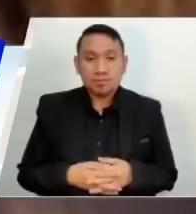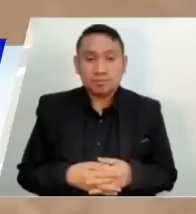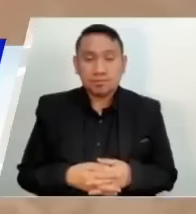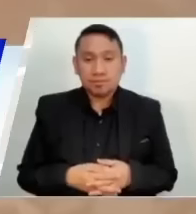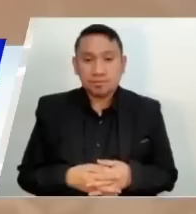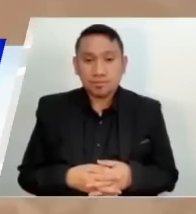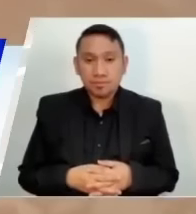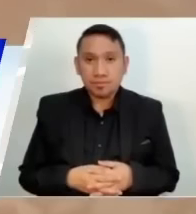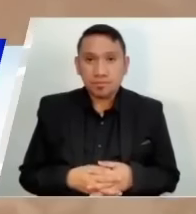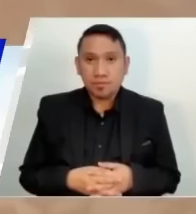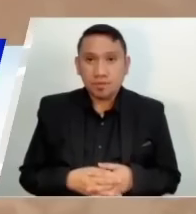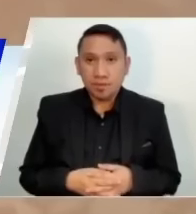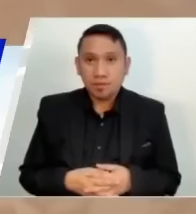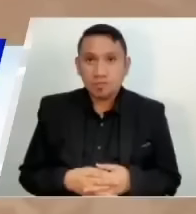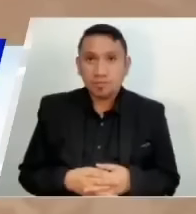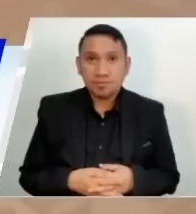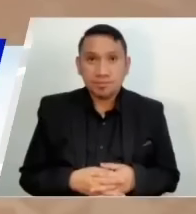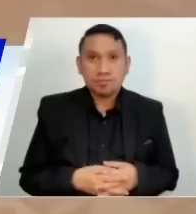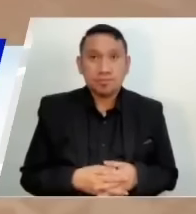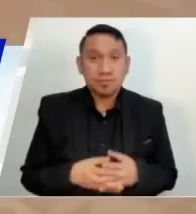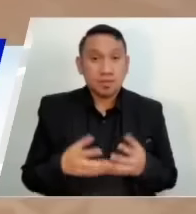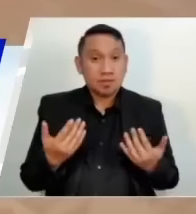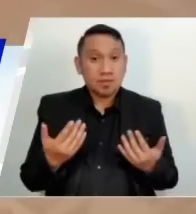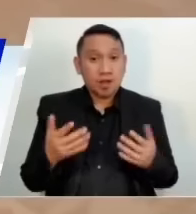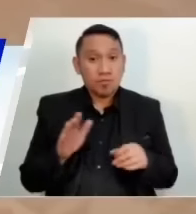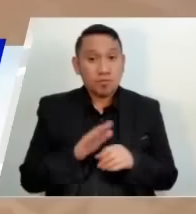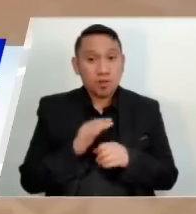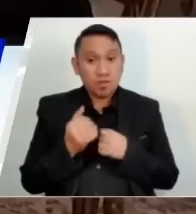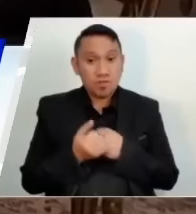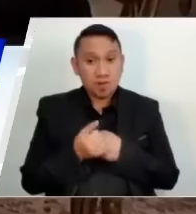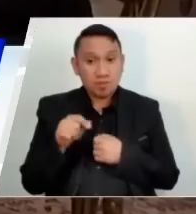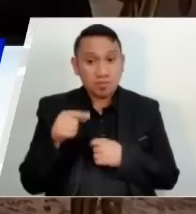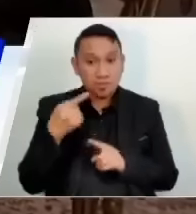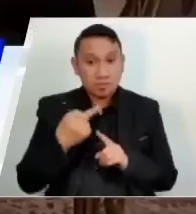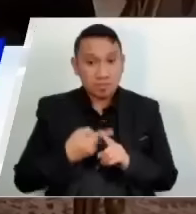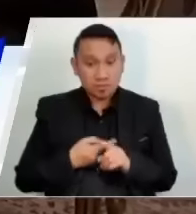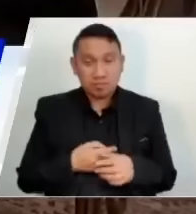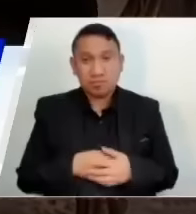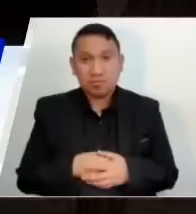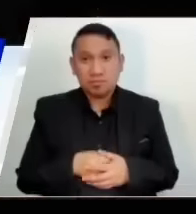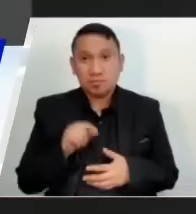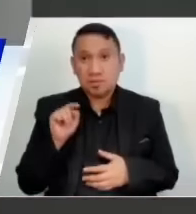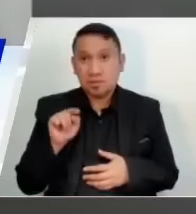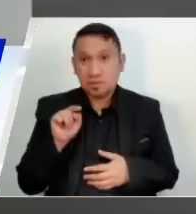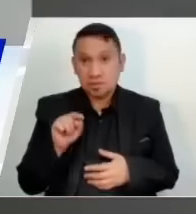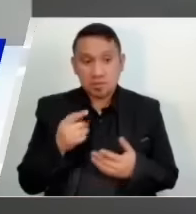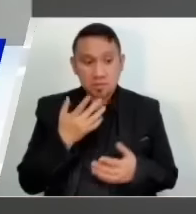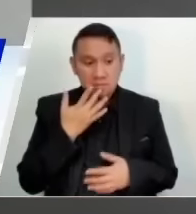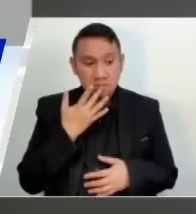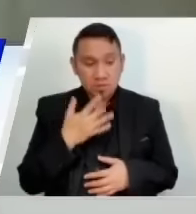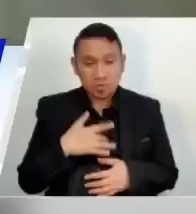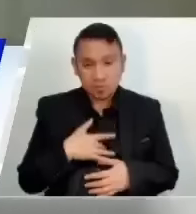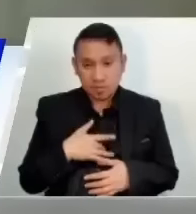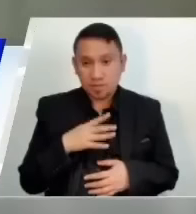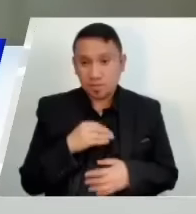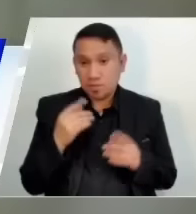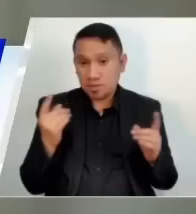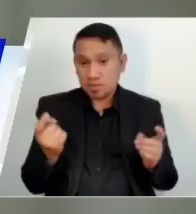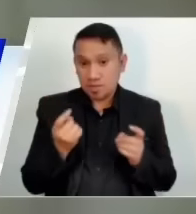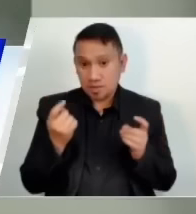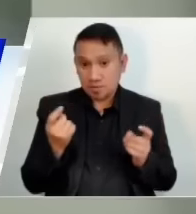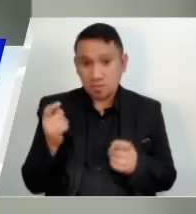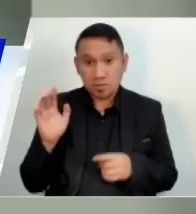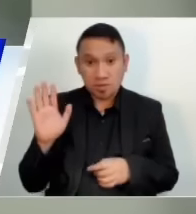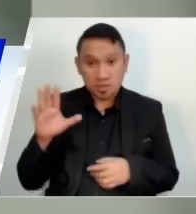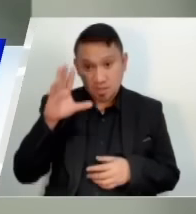It's full of love ngayong Love Month para kay Heart Evangelista. Bukod sa kanyang birthday, isi-celebrate nila ni Senator Chis